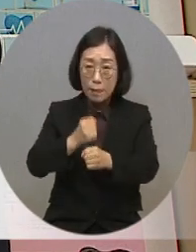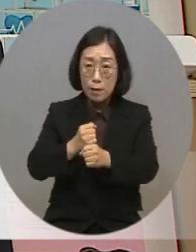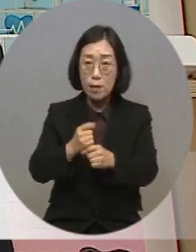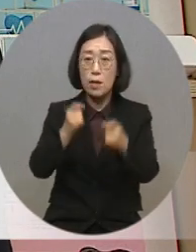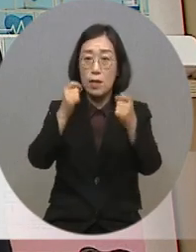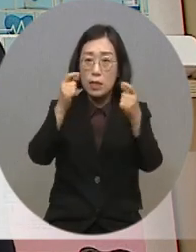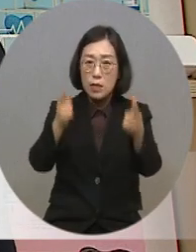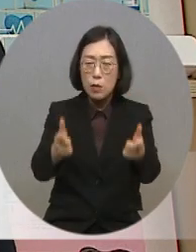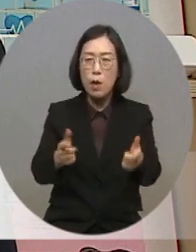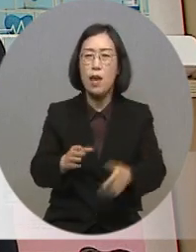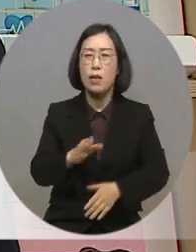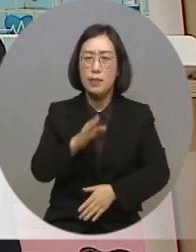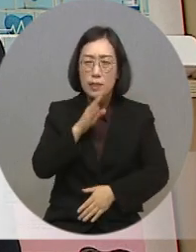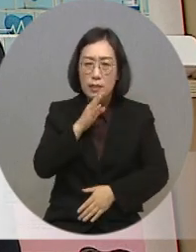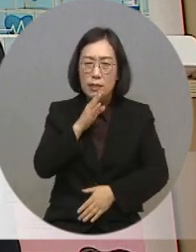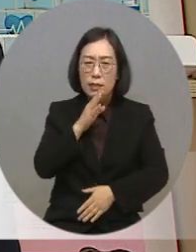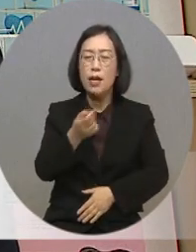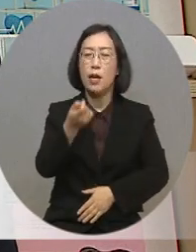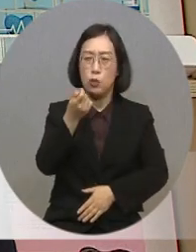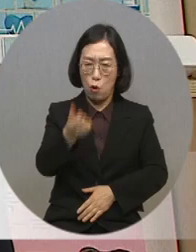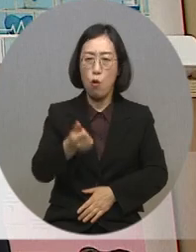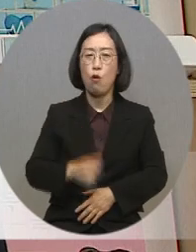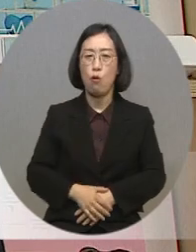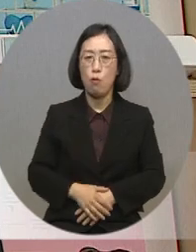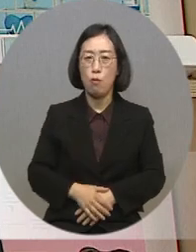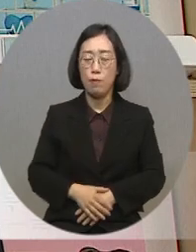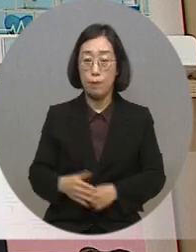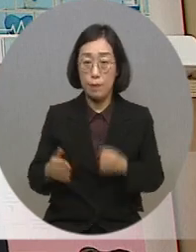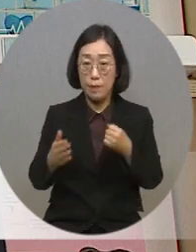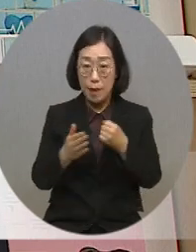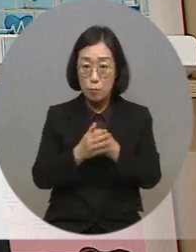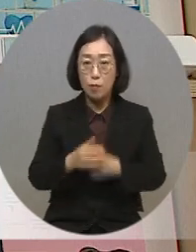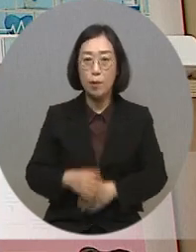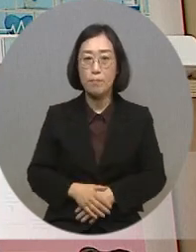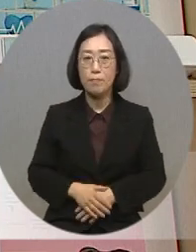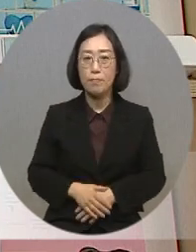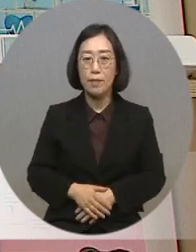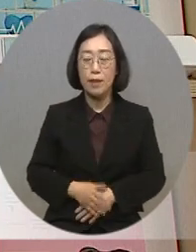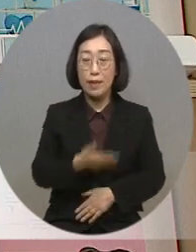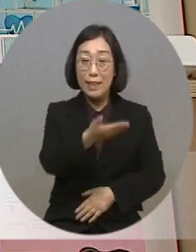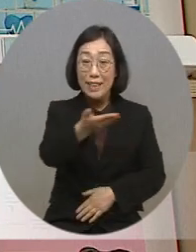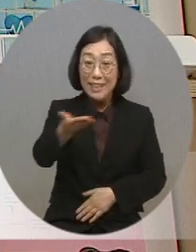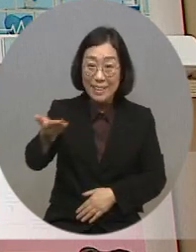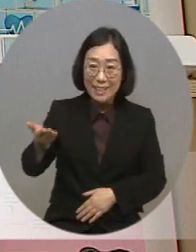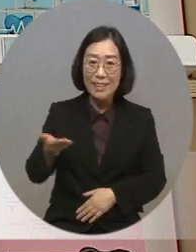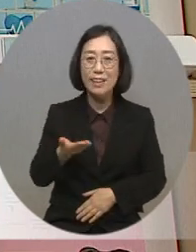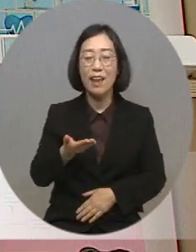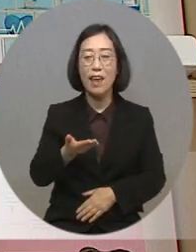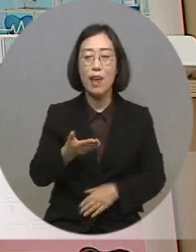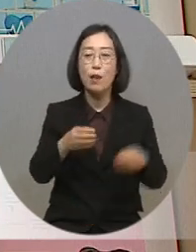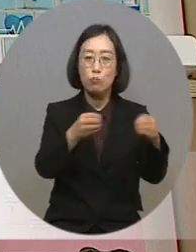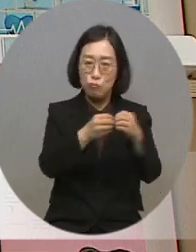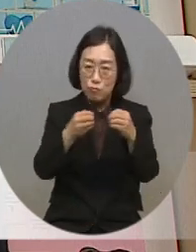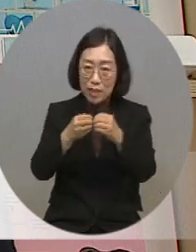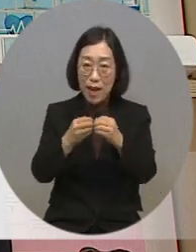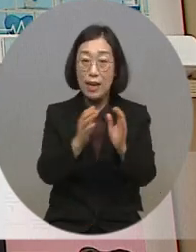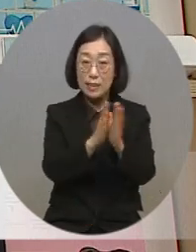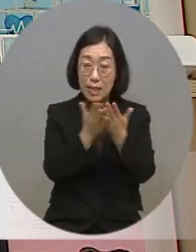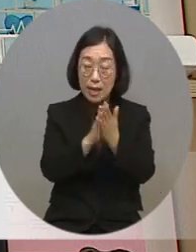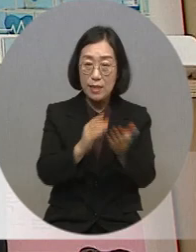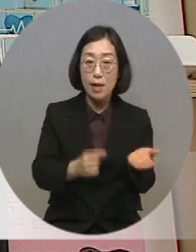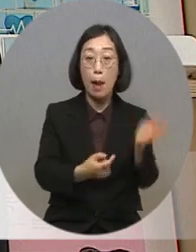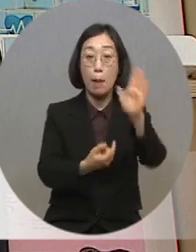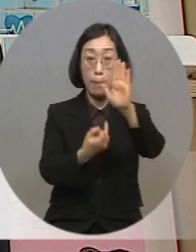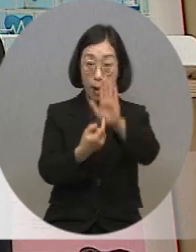기회는 진짜로 적어요. 그래서 이들의 작품을 세상에